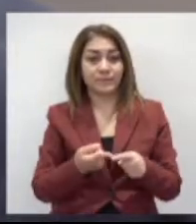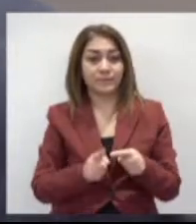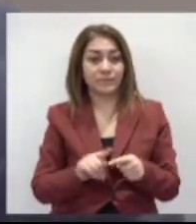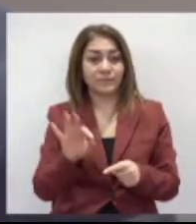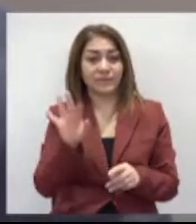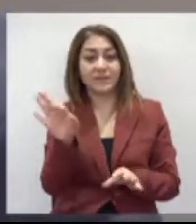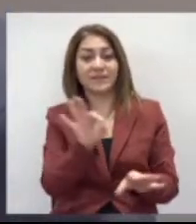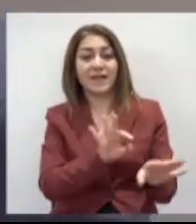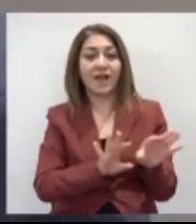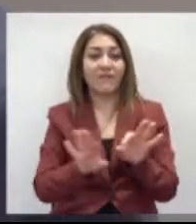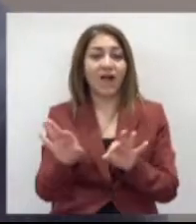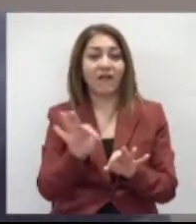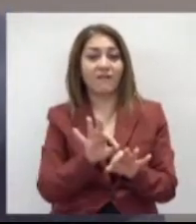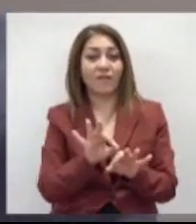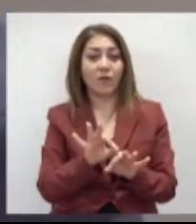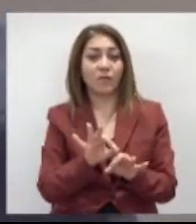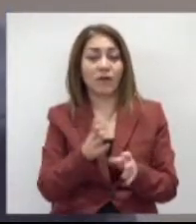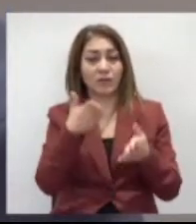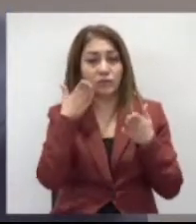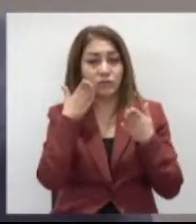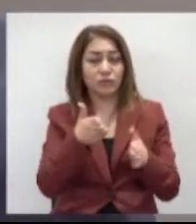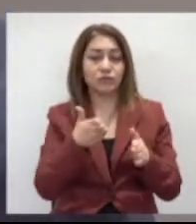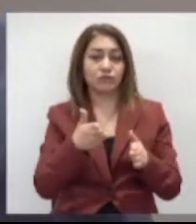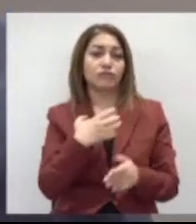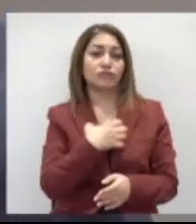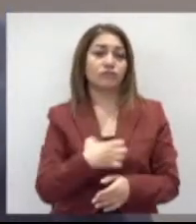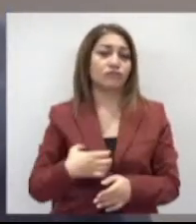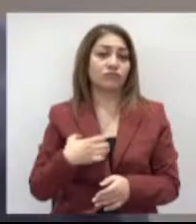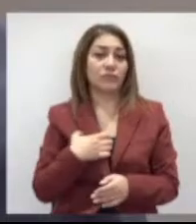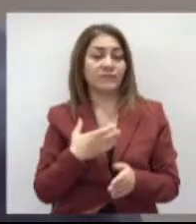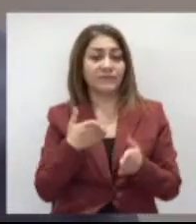հենց ձևավորման վրա ենք շեշտը դրել, ու շեշտը դրել ենք հենց